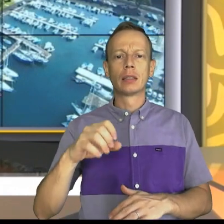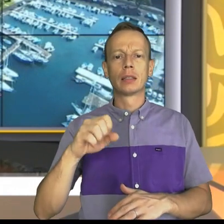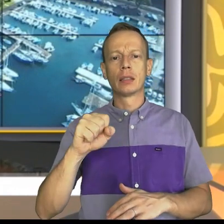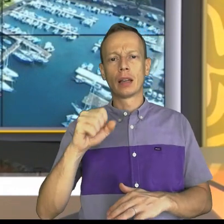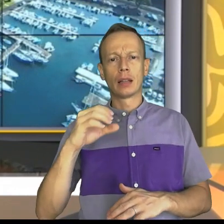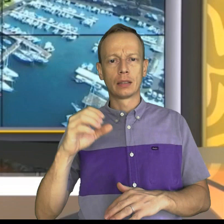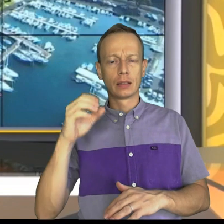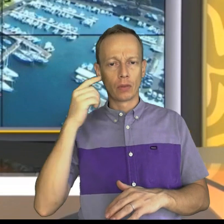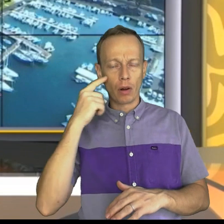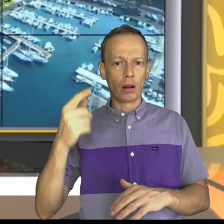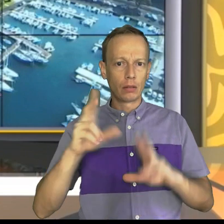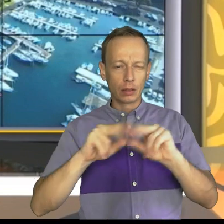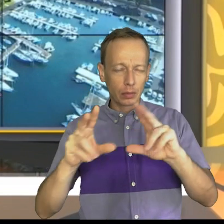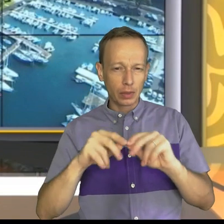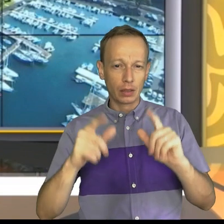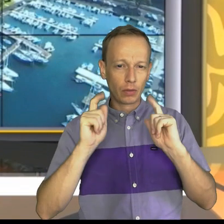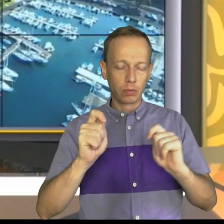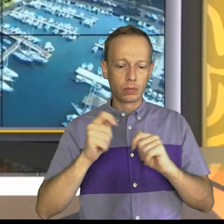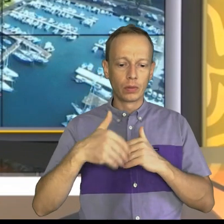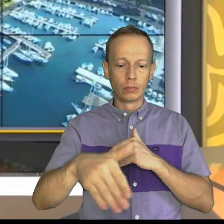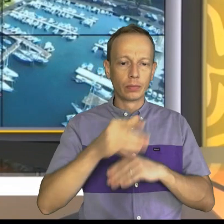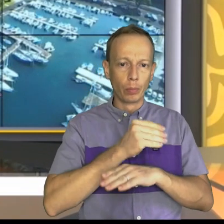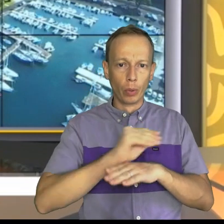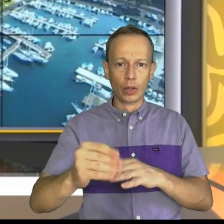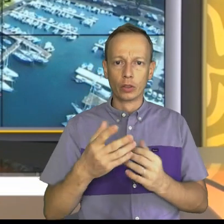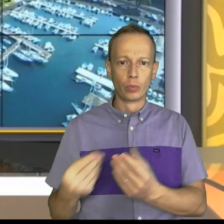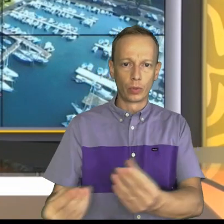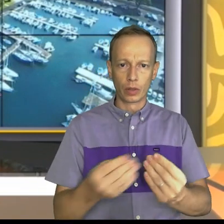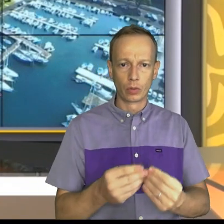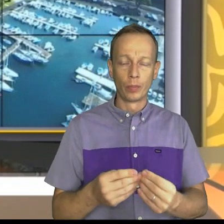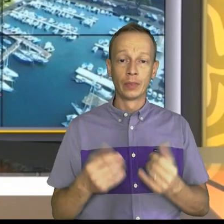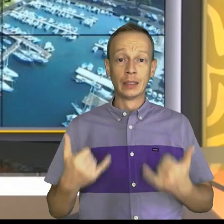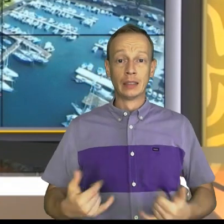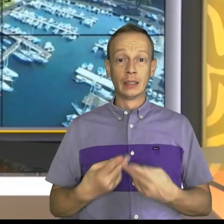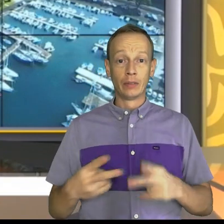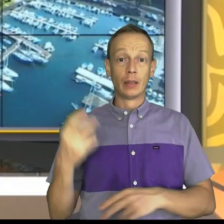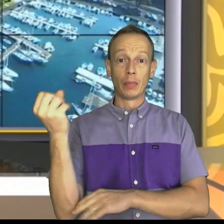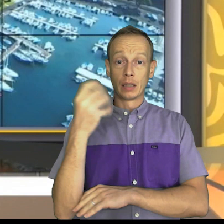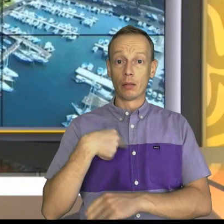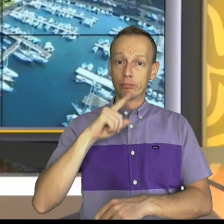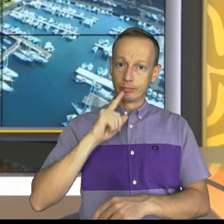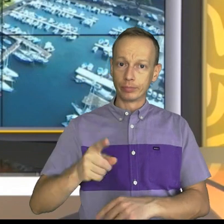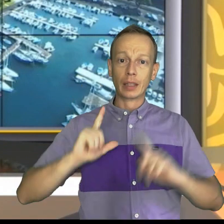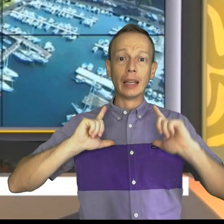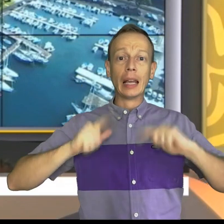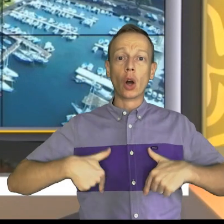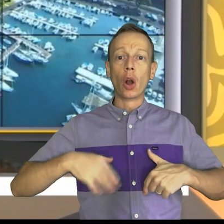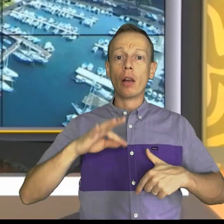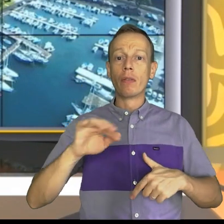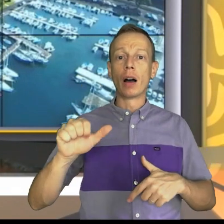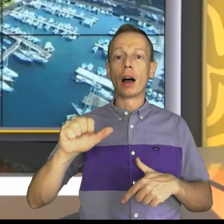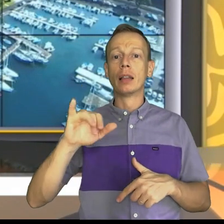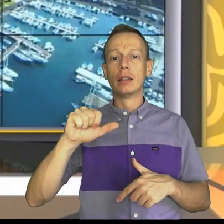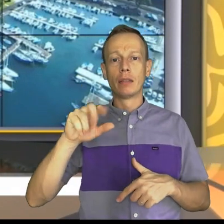PCS va ordonner la procédure de mise en sécurité des populations. En ce qui concerne Marina, je viens d'ordonner la